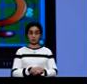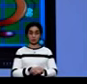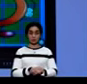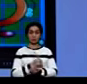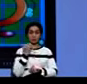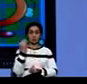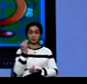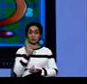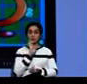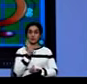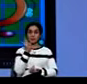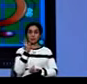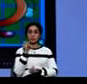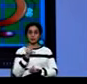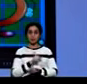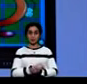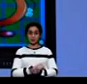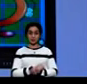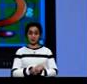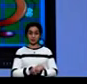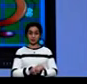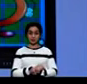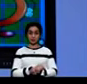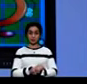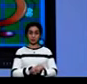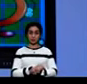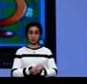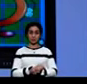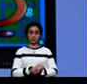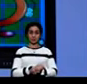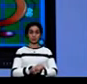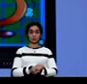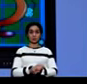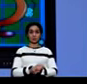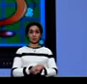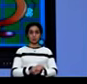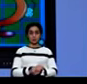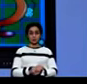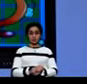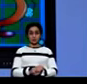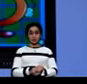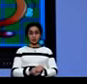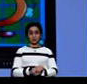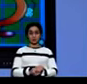нечёшда? Сколько ей лет? У қыз бала нечёшда?